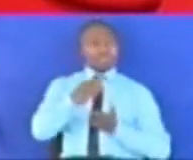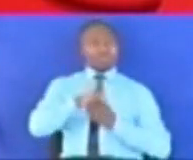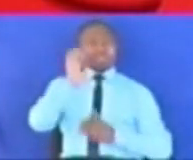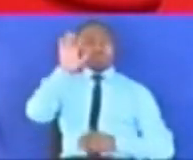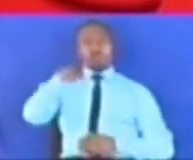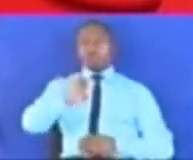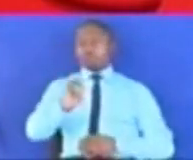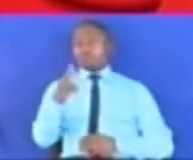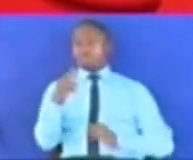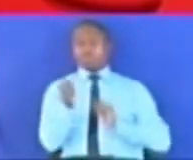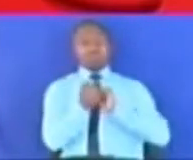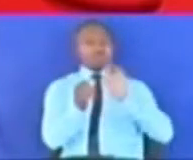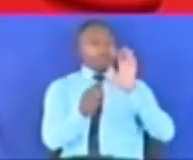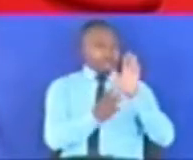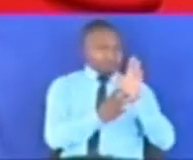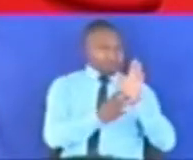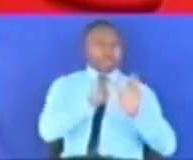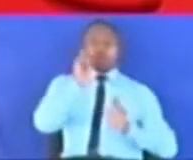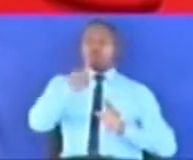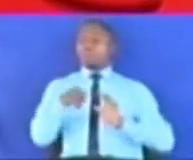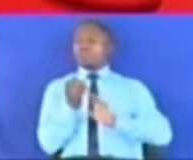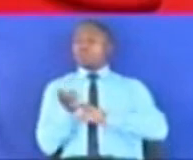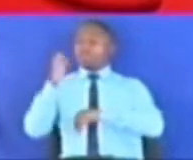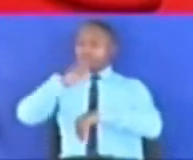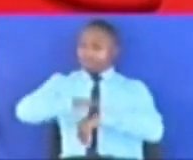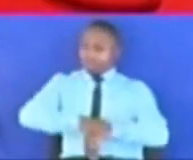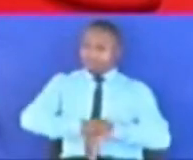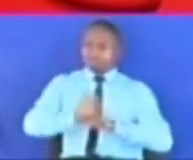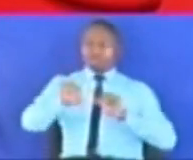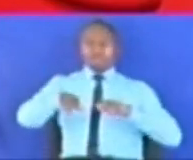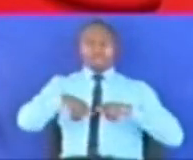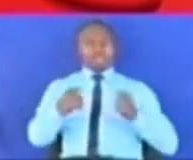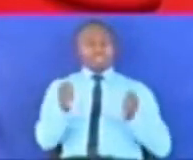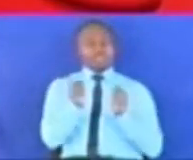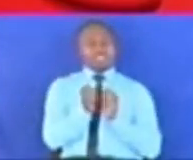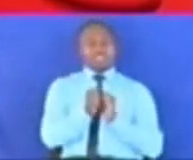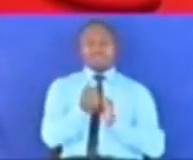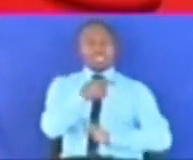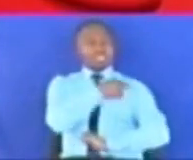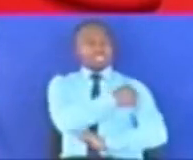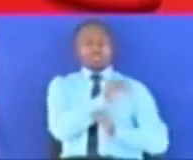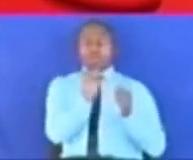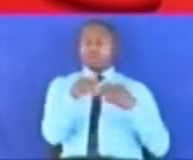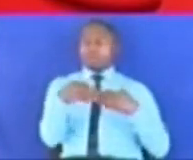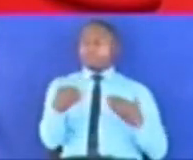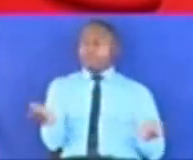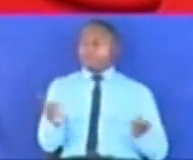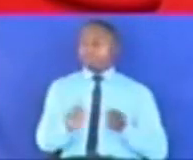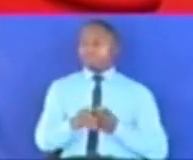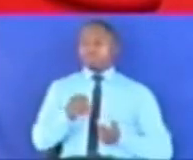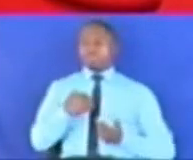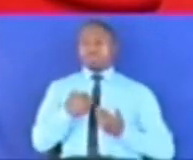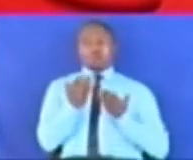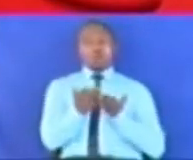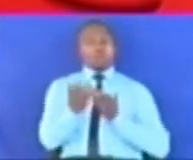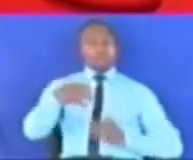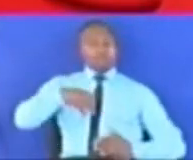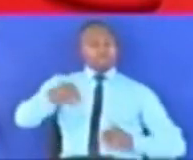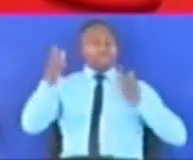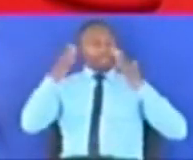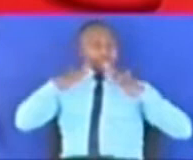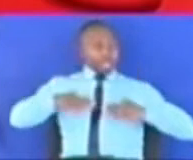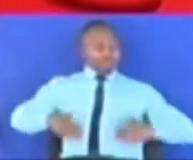2018. Kina wataalamu pale lakini hakuna vifaa tiba. Kwa hiyo naomba Wizara ya